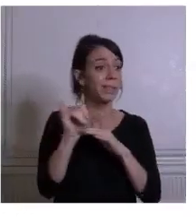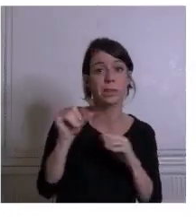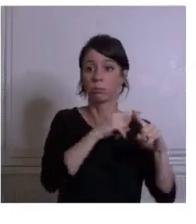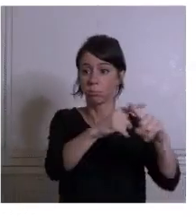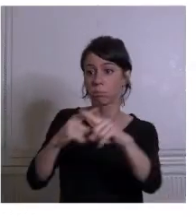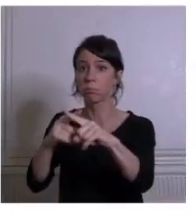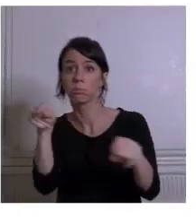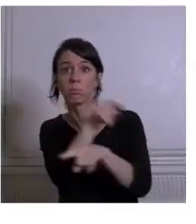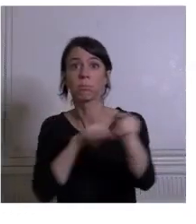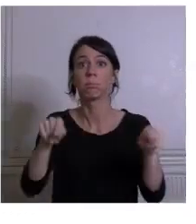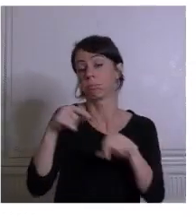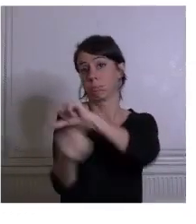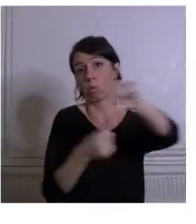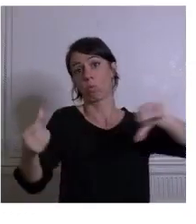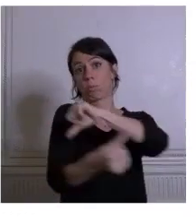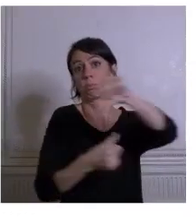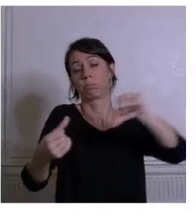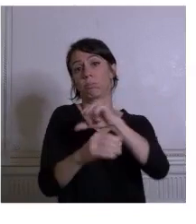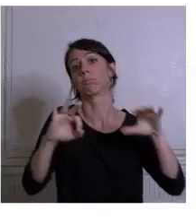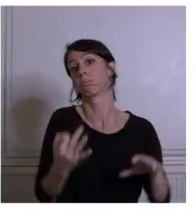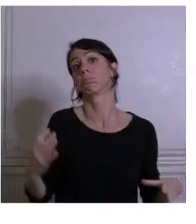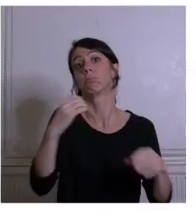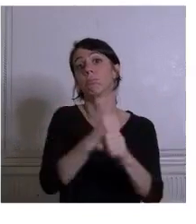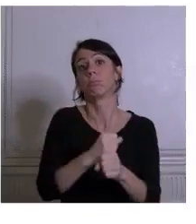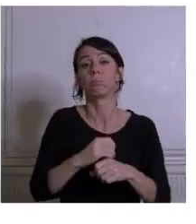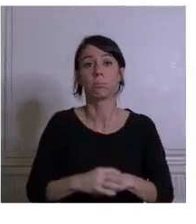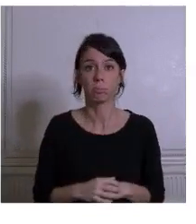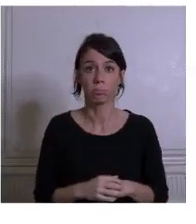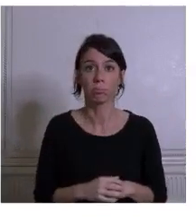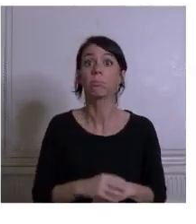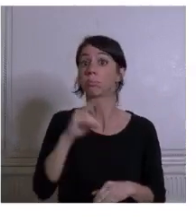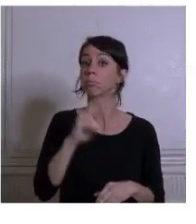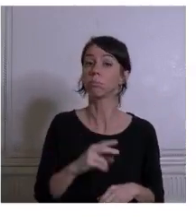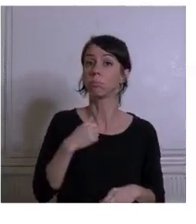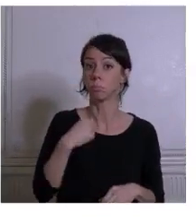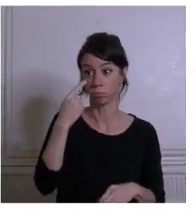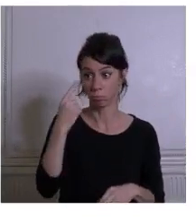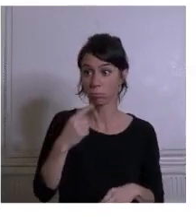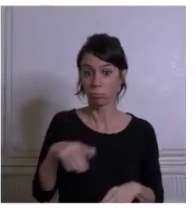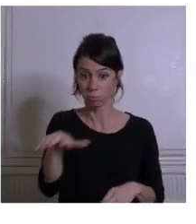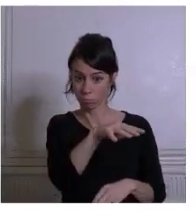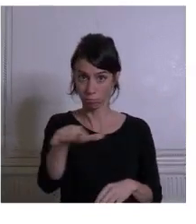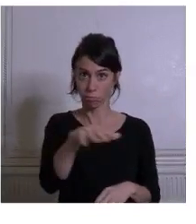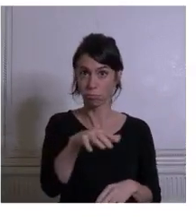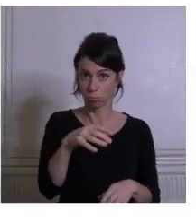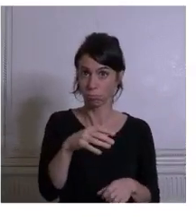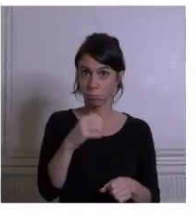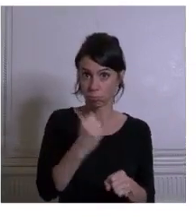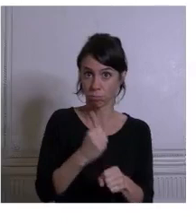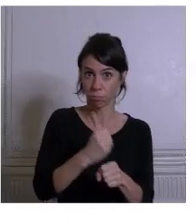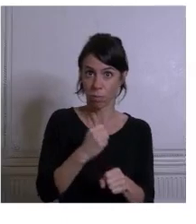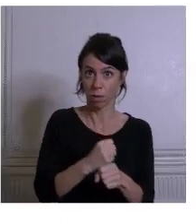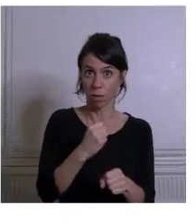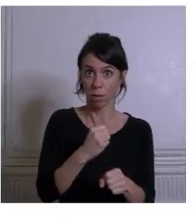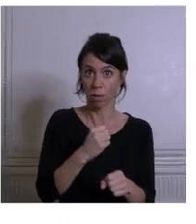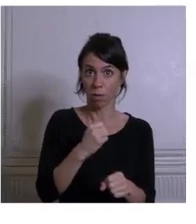transports, au plan piéton et au vélo métropolitain. Signature d'une convention de mise